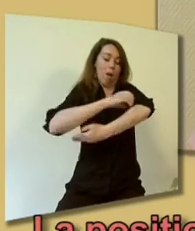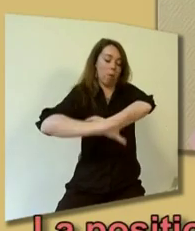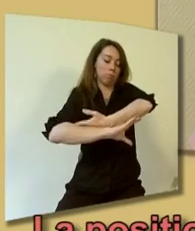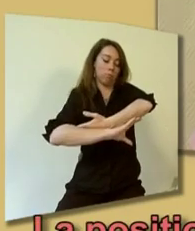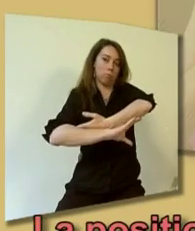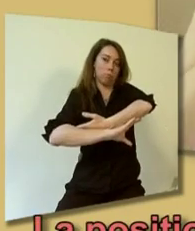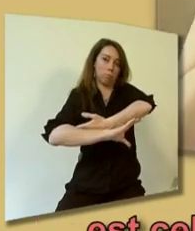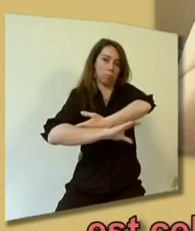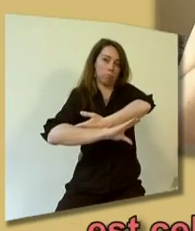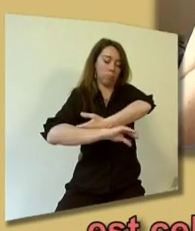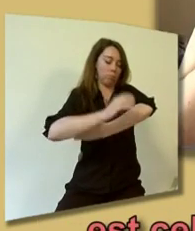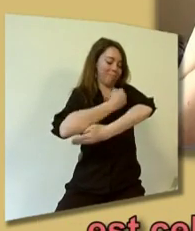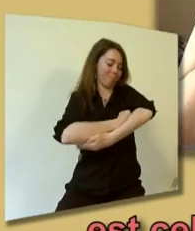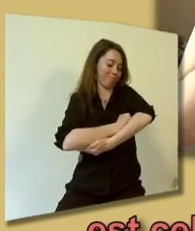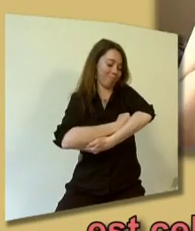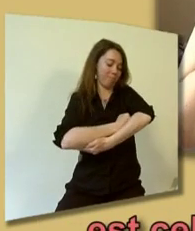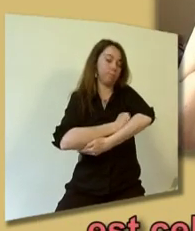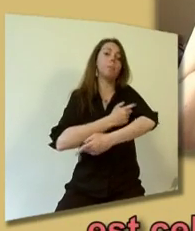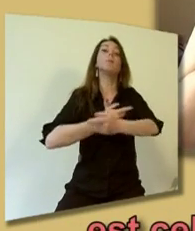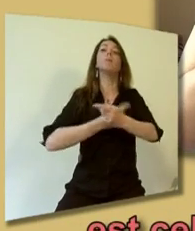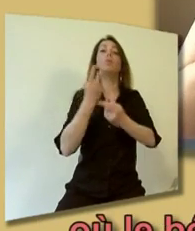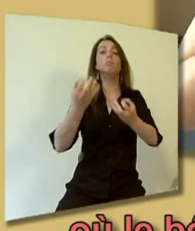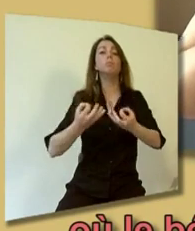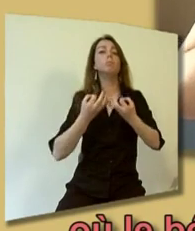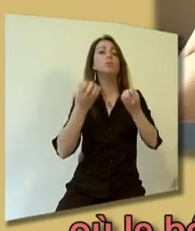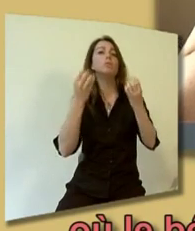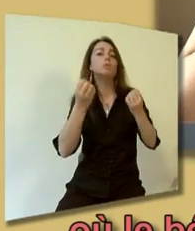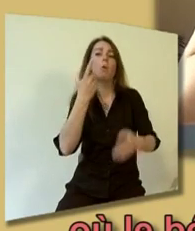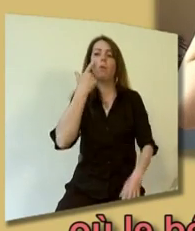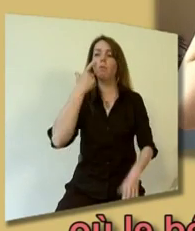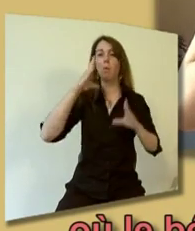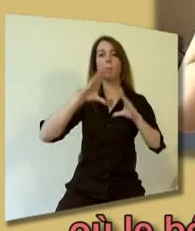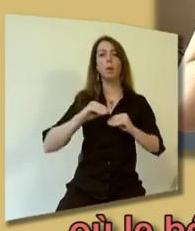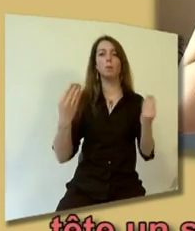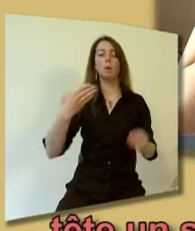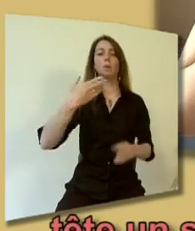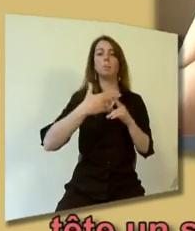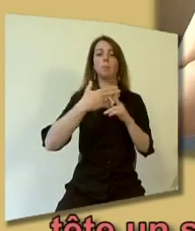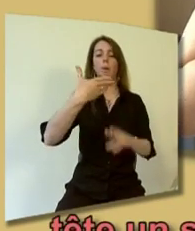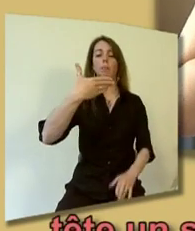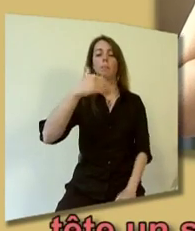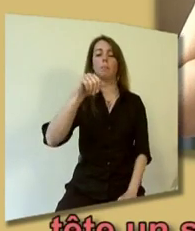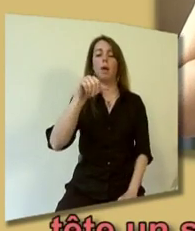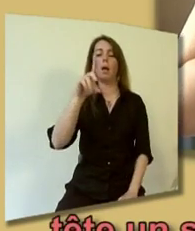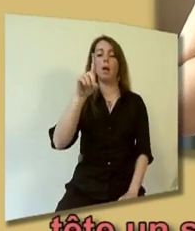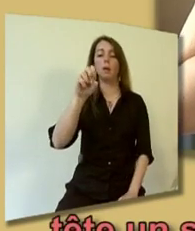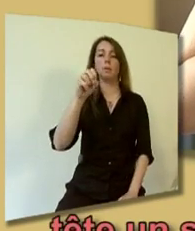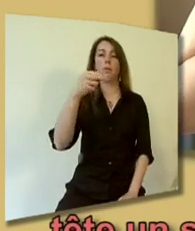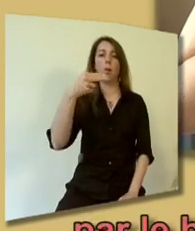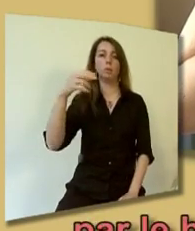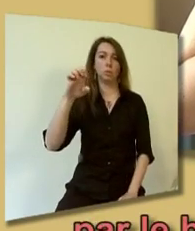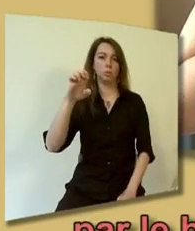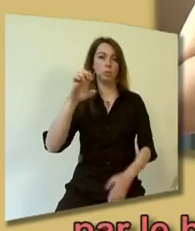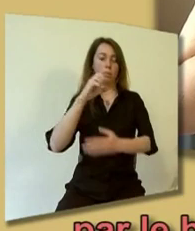plus classique est la position de la madone, où là, le bébé, par exemple, tète un sein